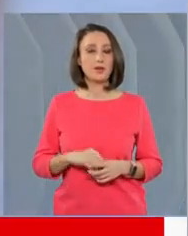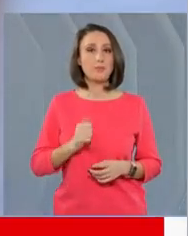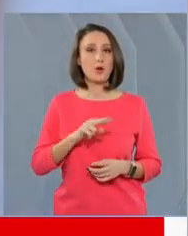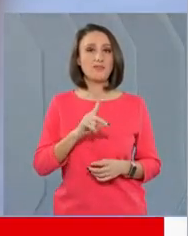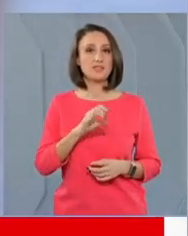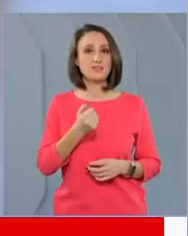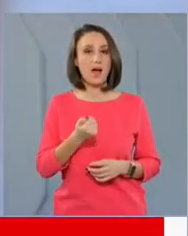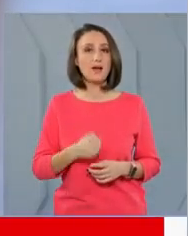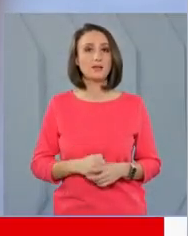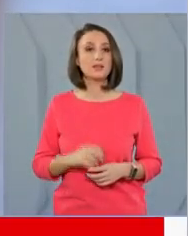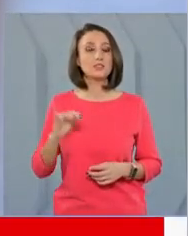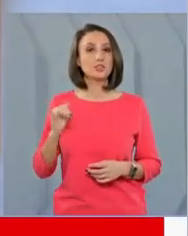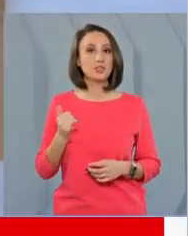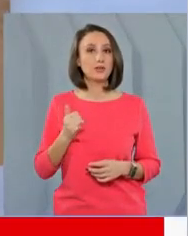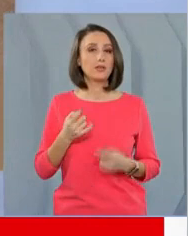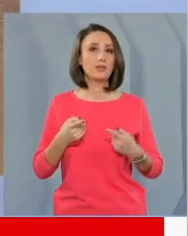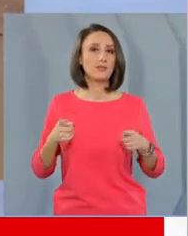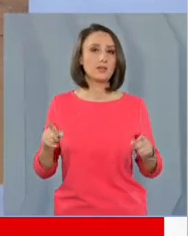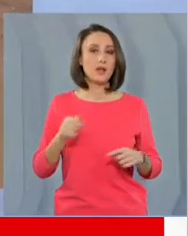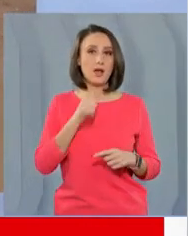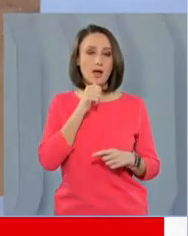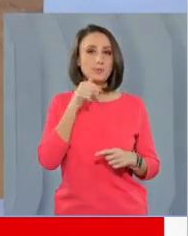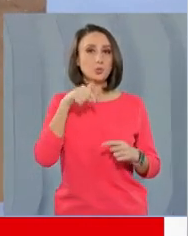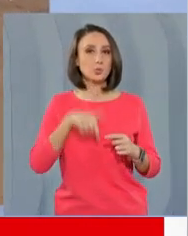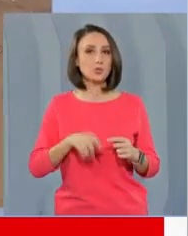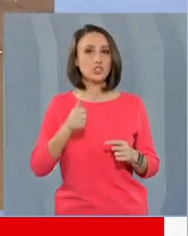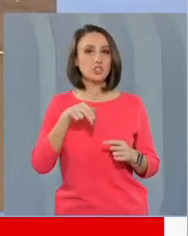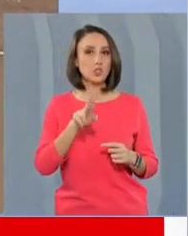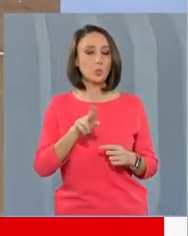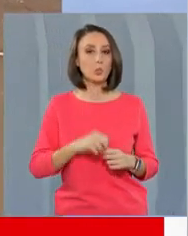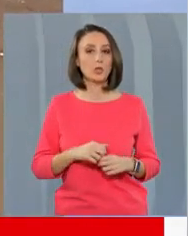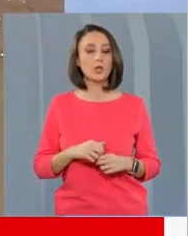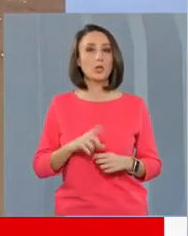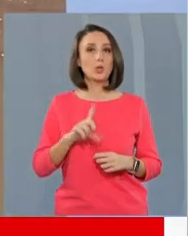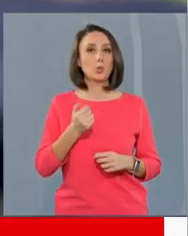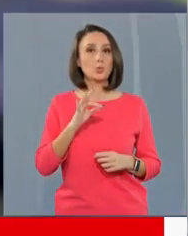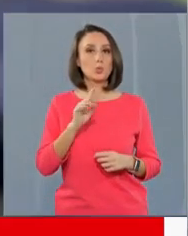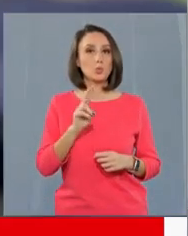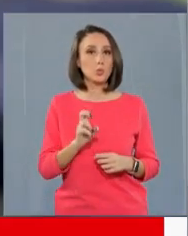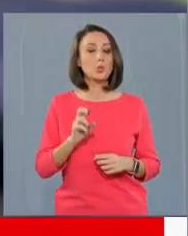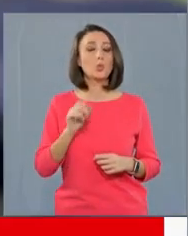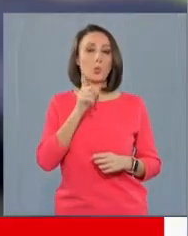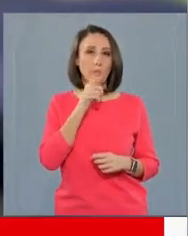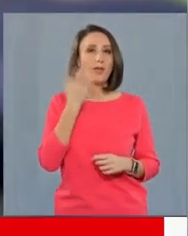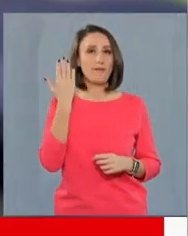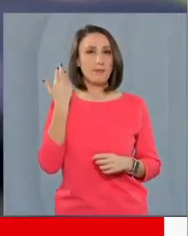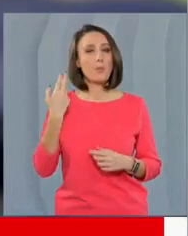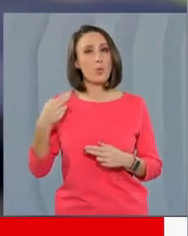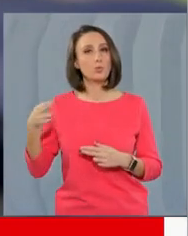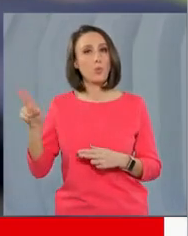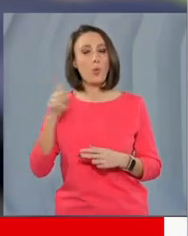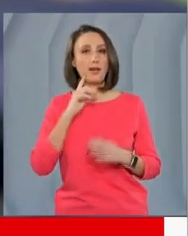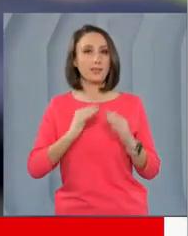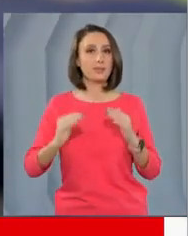Moravița și râuri din sud, precum Jiu și Luțu, unde încă mai avem depășiri peste cota